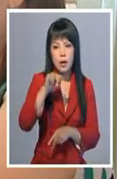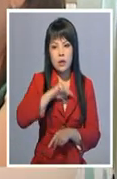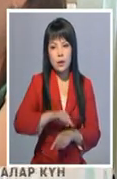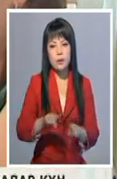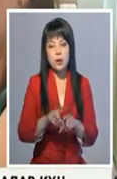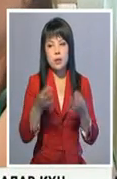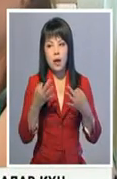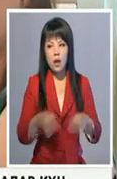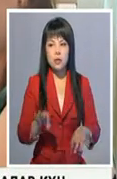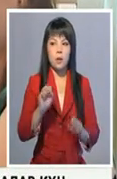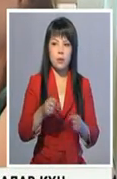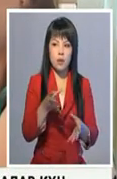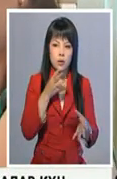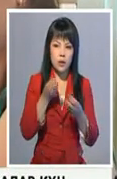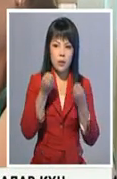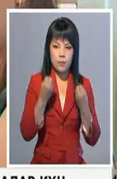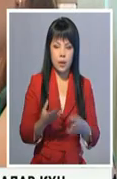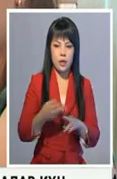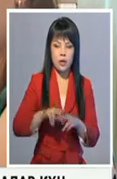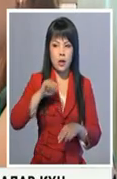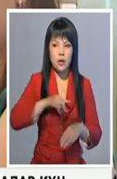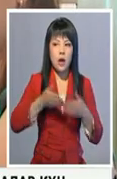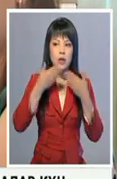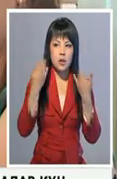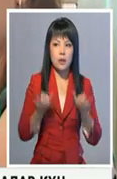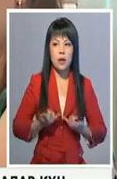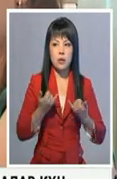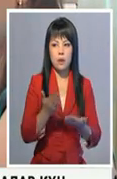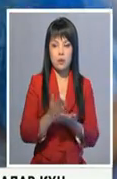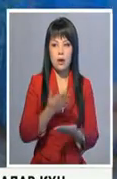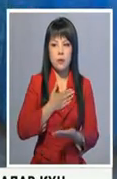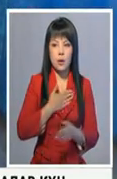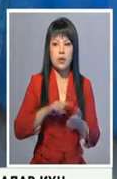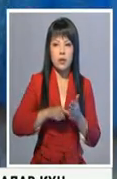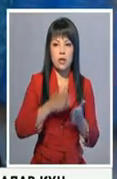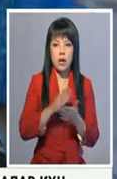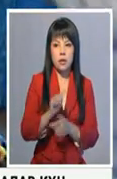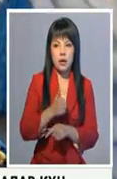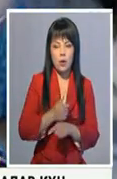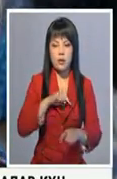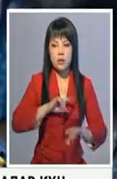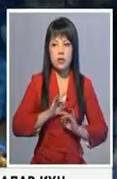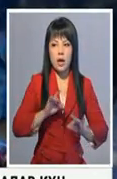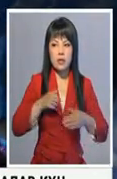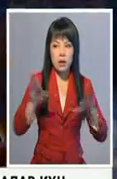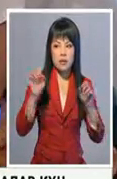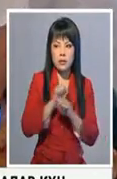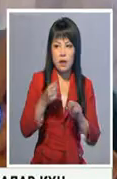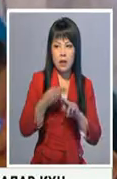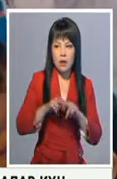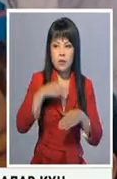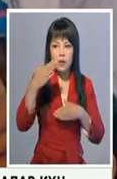өздерінің мінез құлқындағы ауытқушылықтарын жеңілдетеміз. Бізде басты мақсатымыз осы балалардың агрессивтік